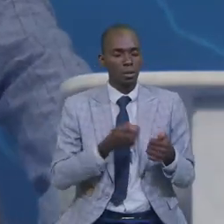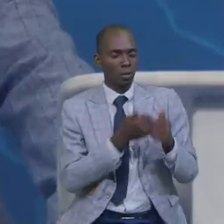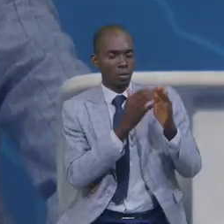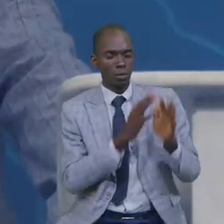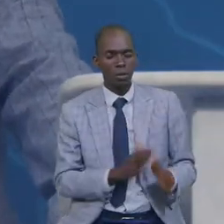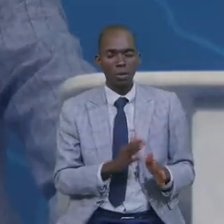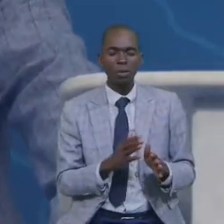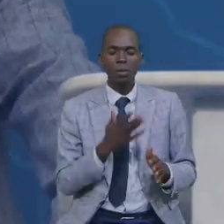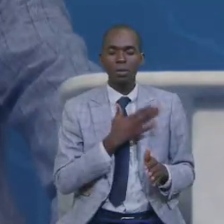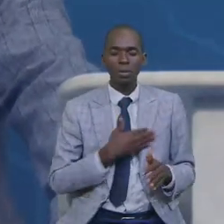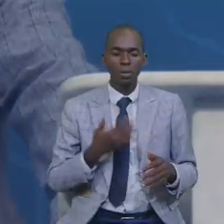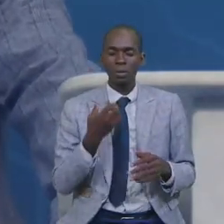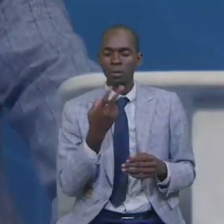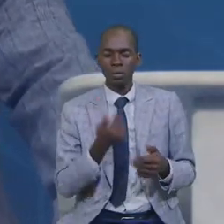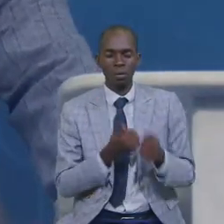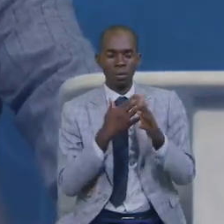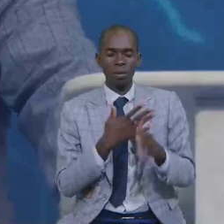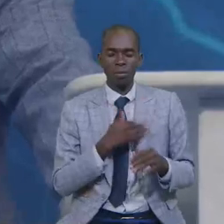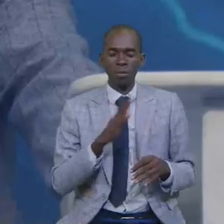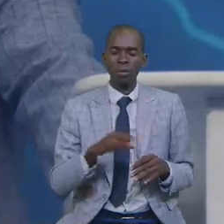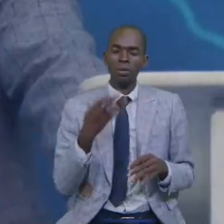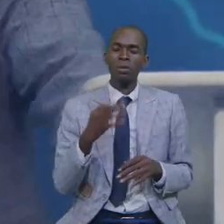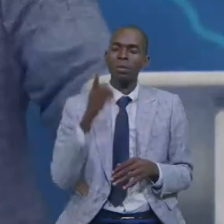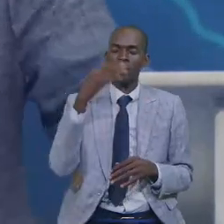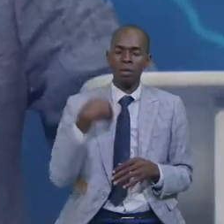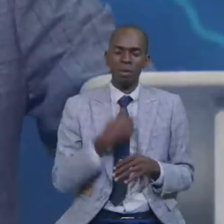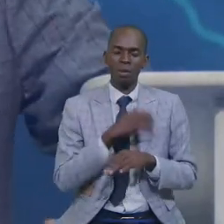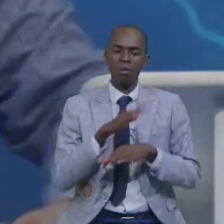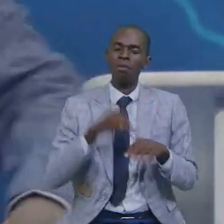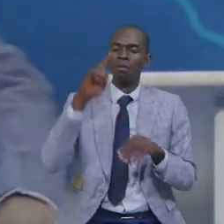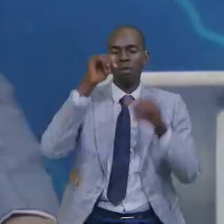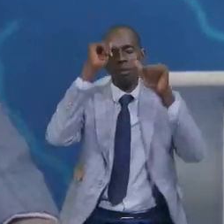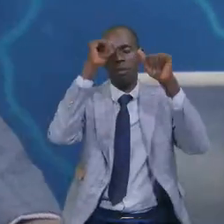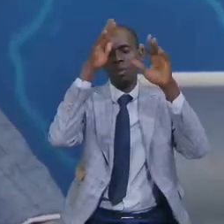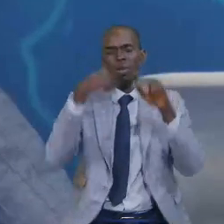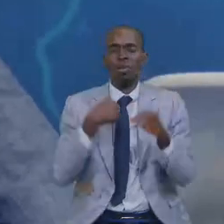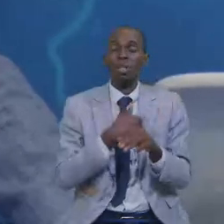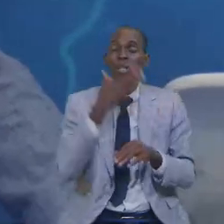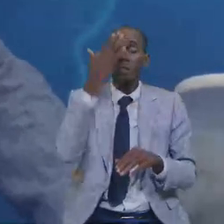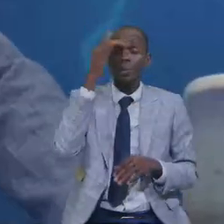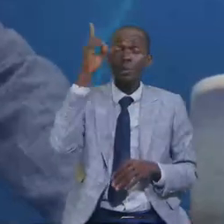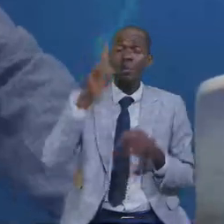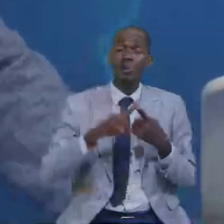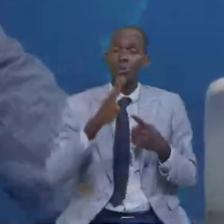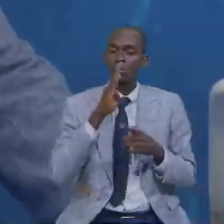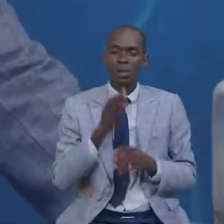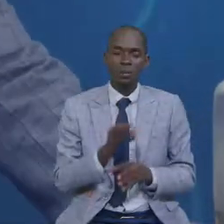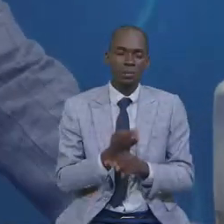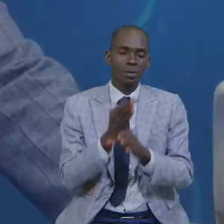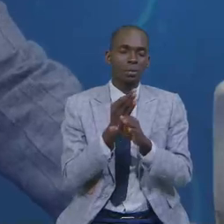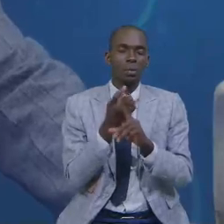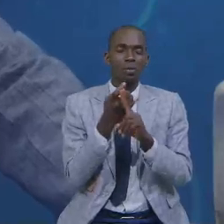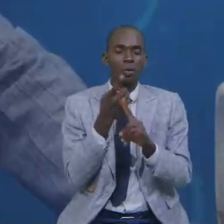et ce suiveur s'est disciple les enfants de Dieu nous appelons père nous savons que tu es